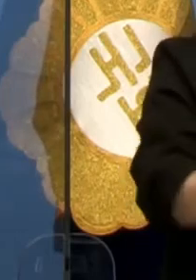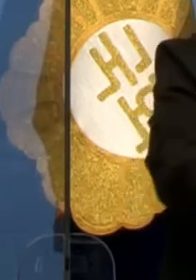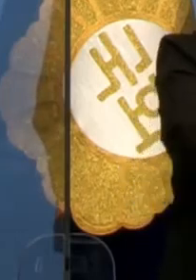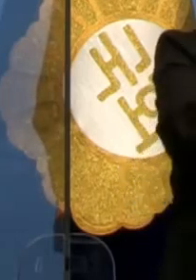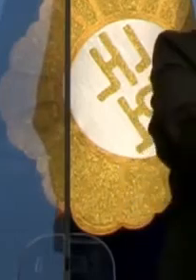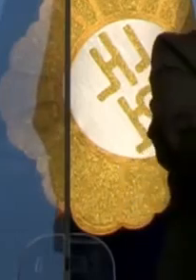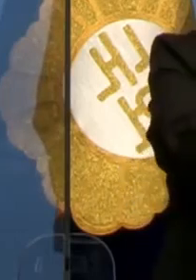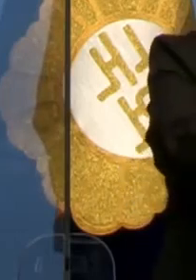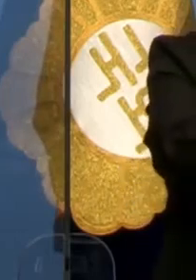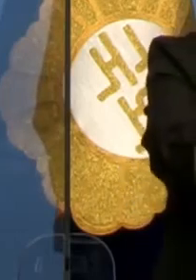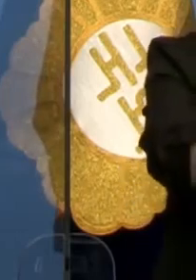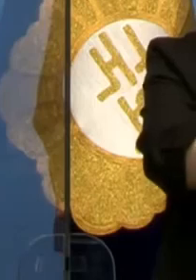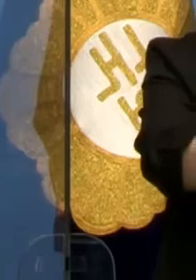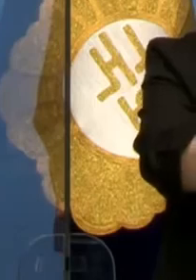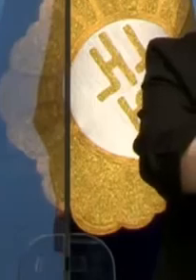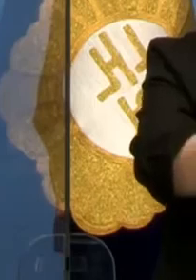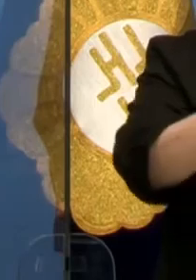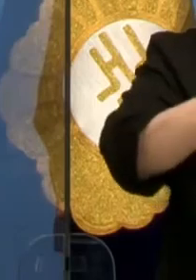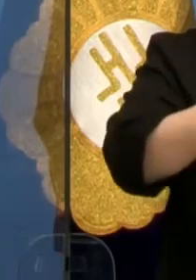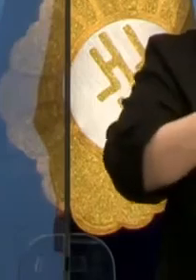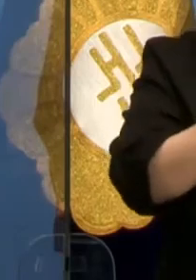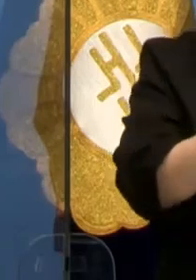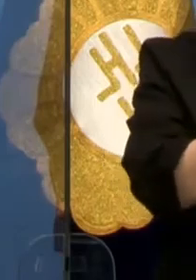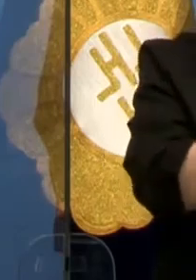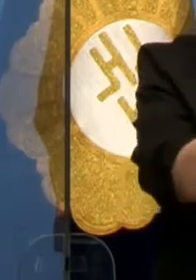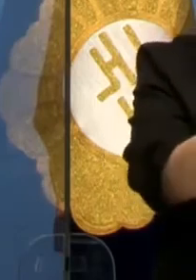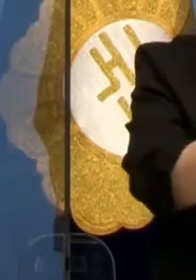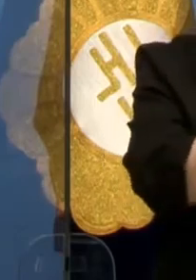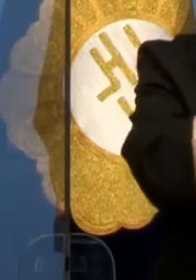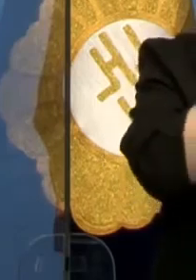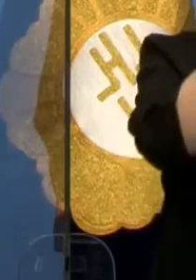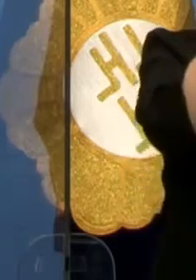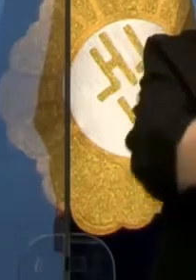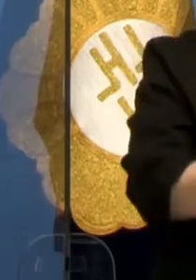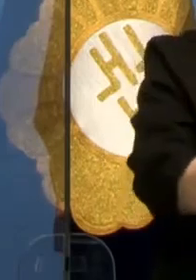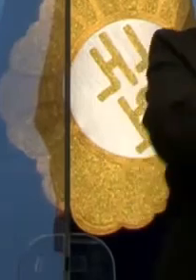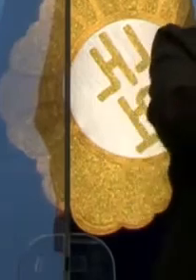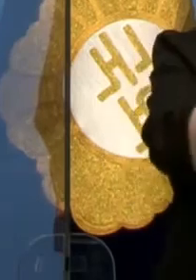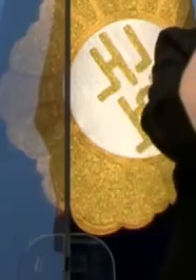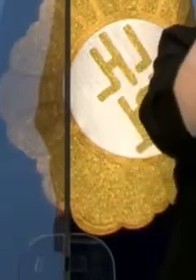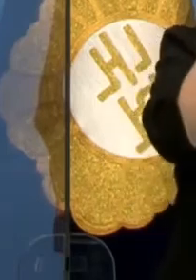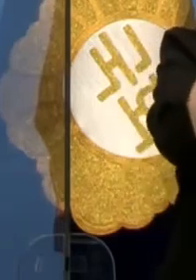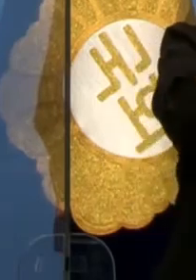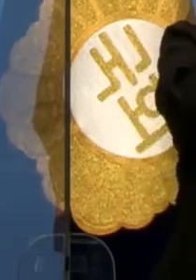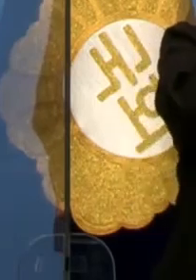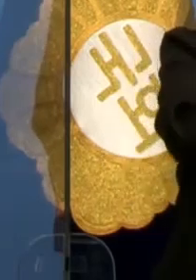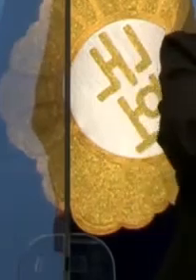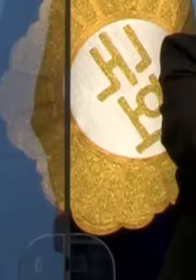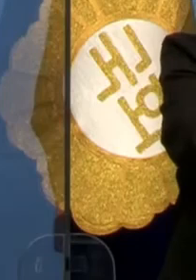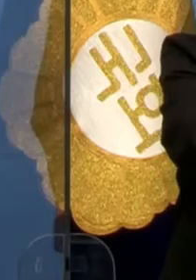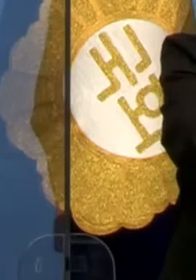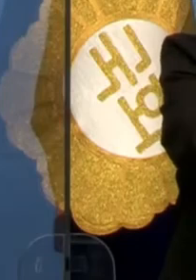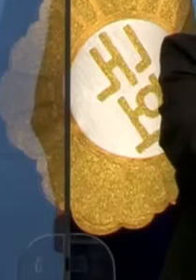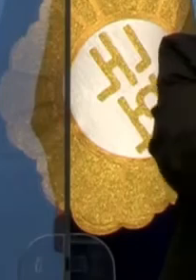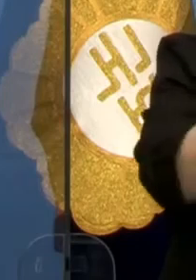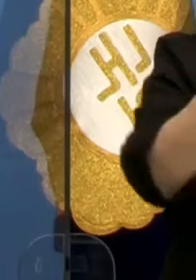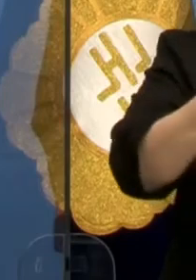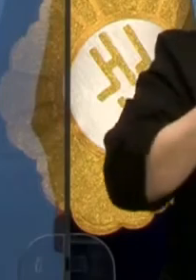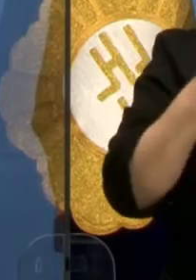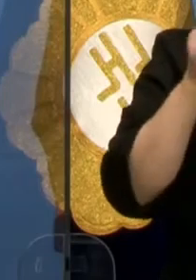대한 그 왜곡된 사실을 반복해서 말하고, 또 저에